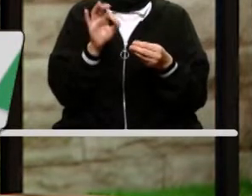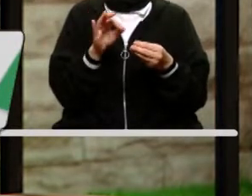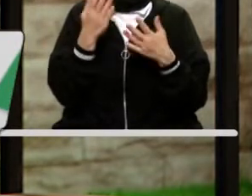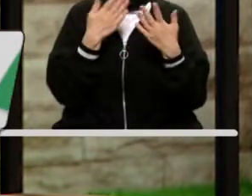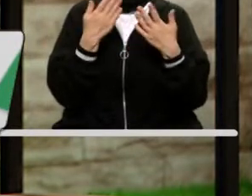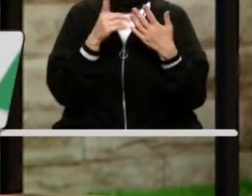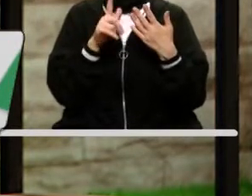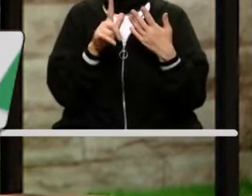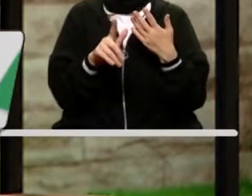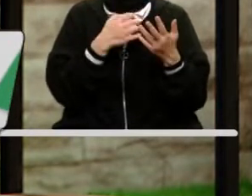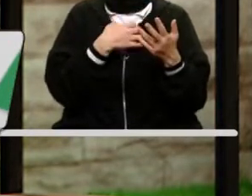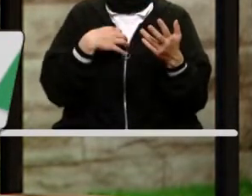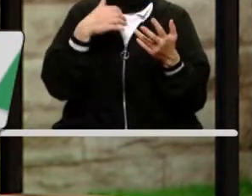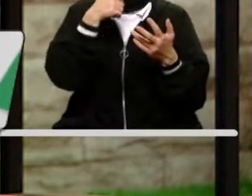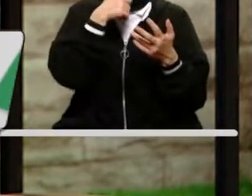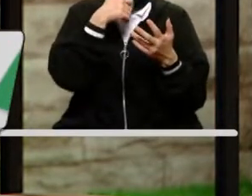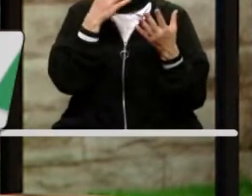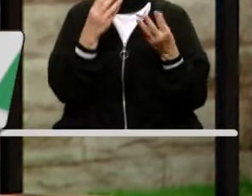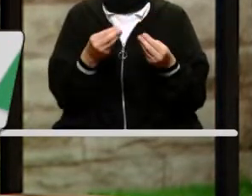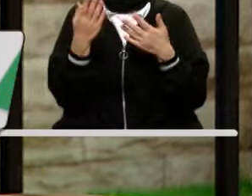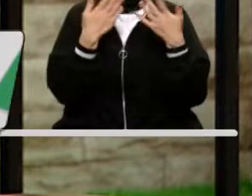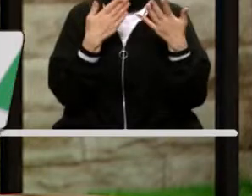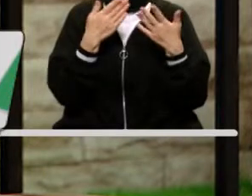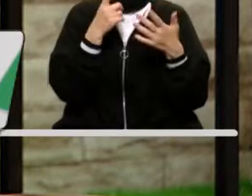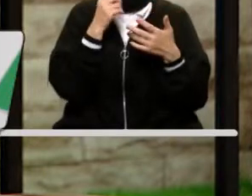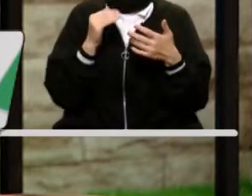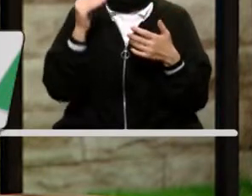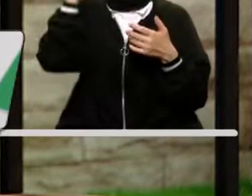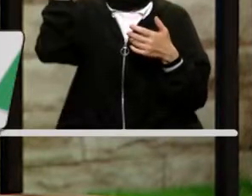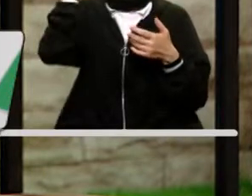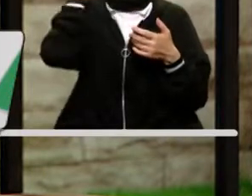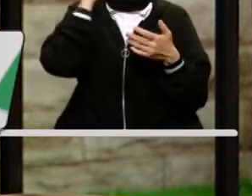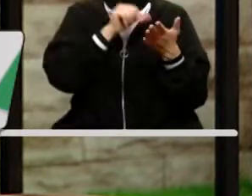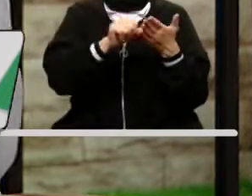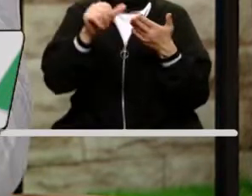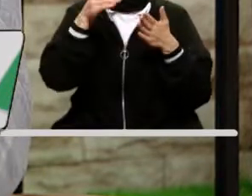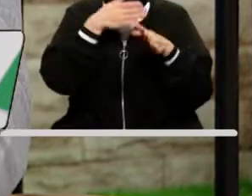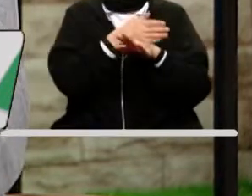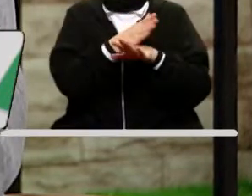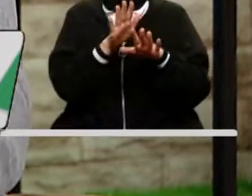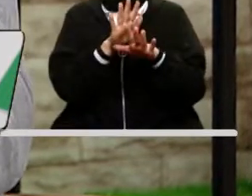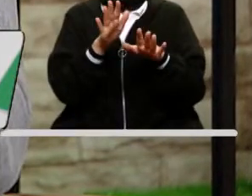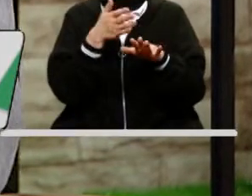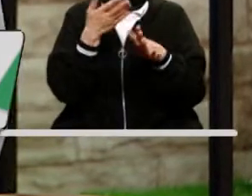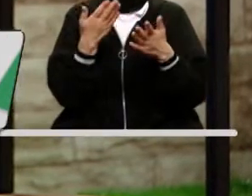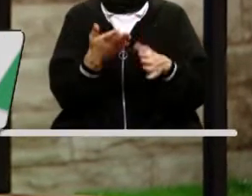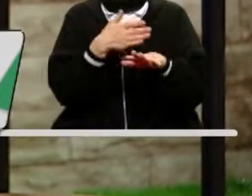Büyüklerinizden elbette her duyduğunuz doğru olmayabilir. Doğru olan bir takım değerler vardır, süre gelen değerler işte,